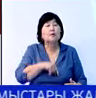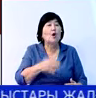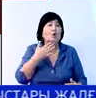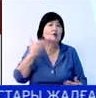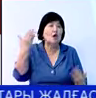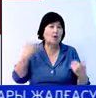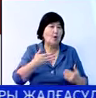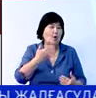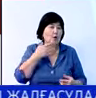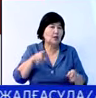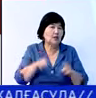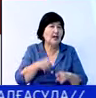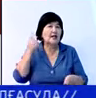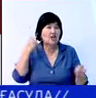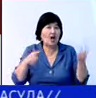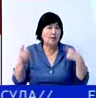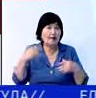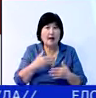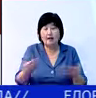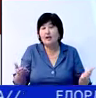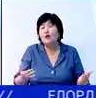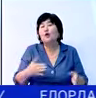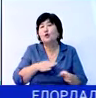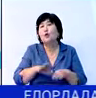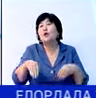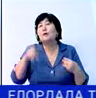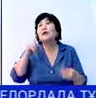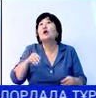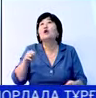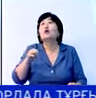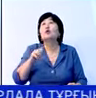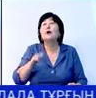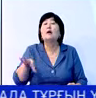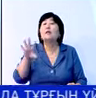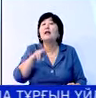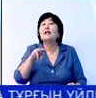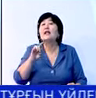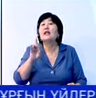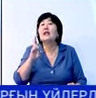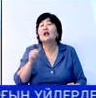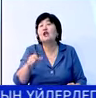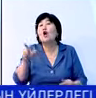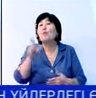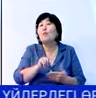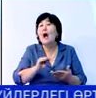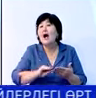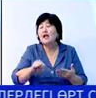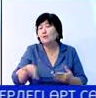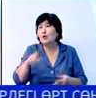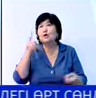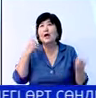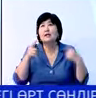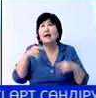болмыс, ұлттық бітімді өз шығармаларында толық бере білген. Жұбанның бүкіл лирикасынан, бүкіл поэмаларынан, бүкіл